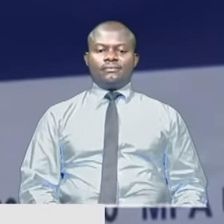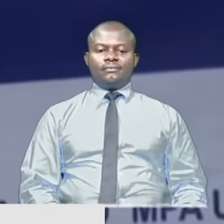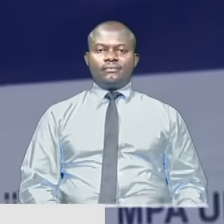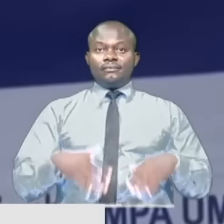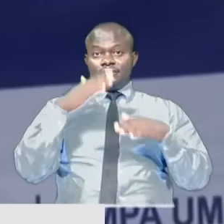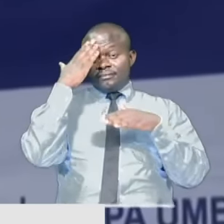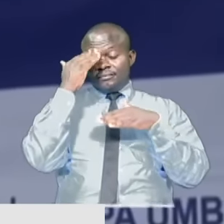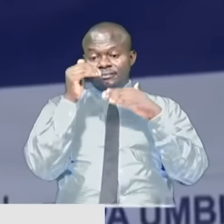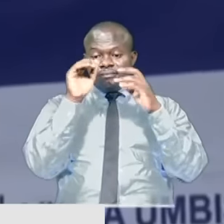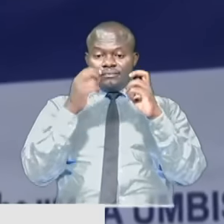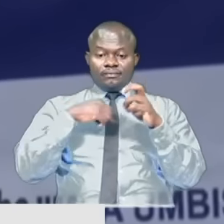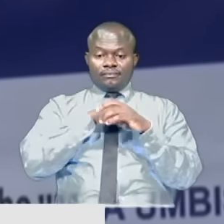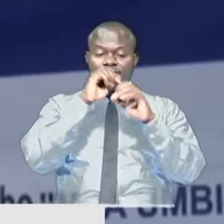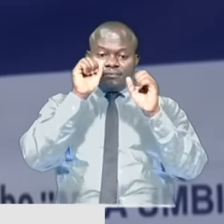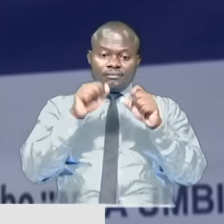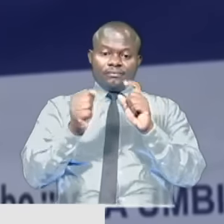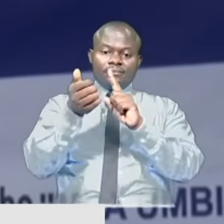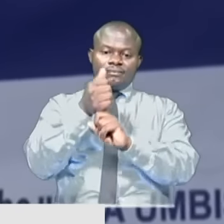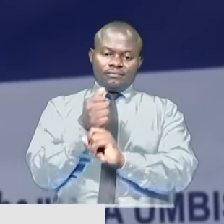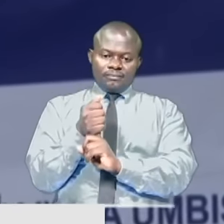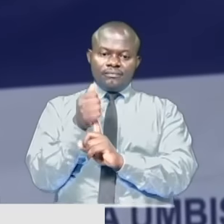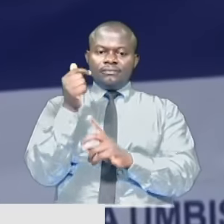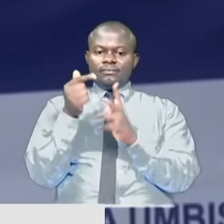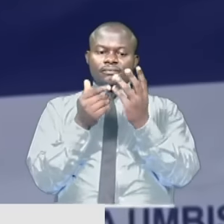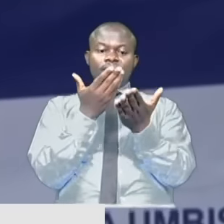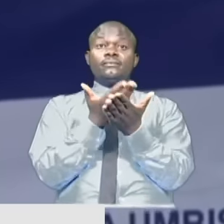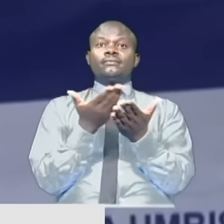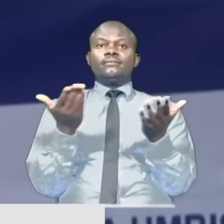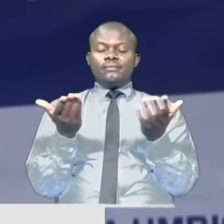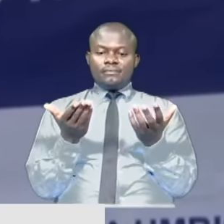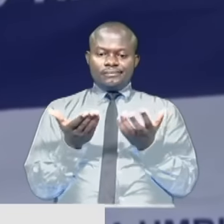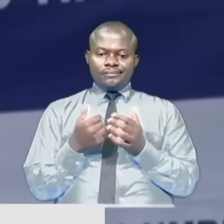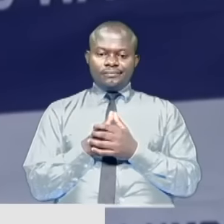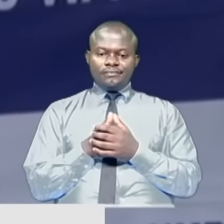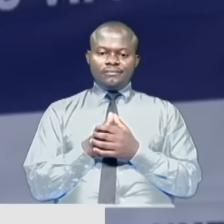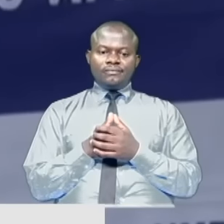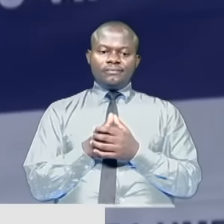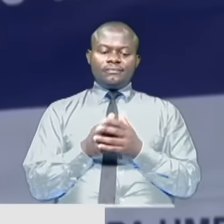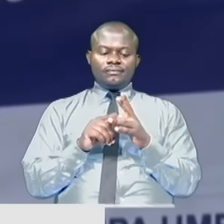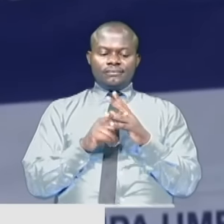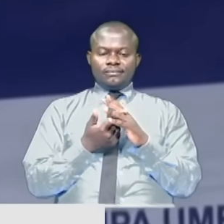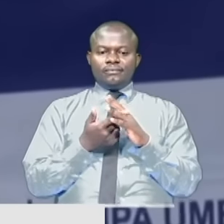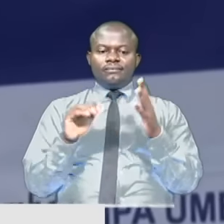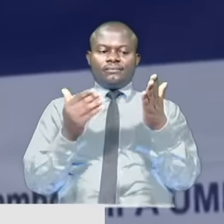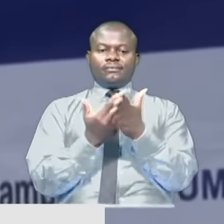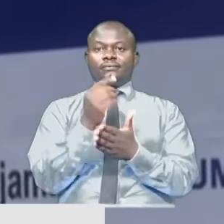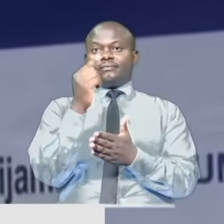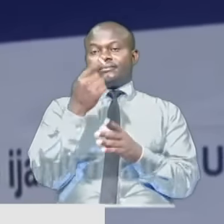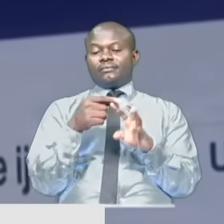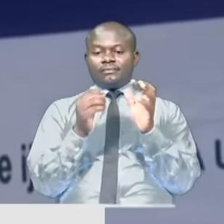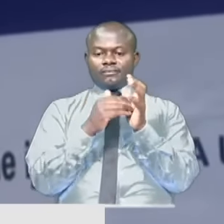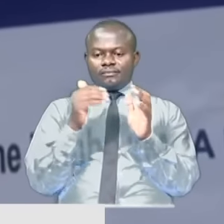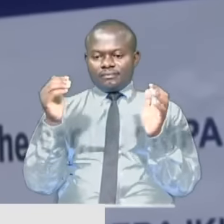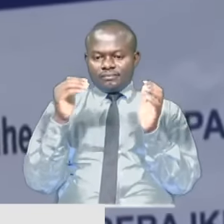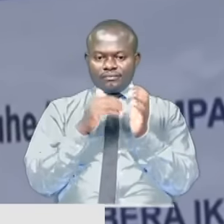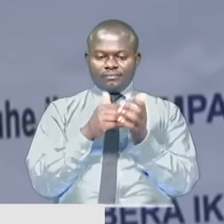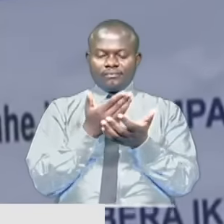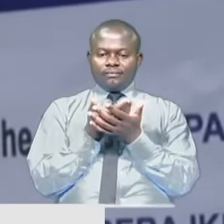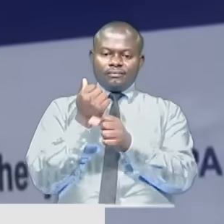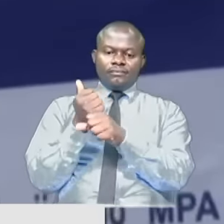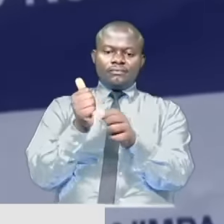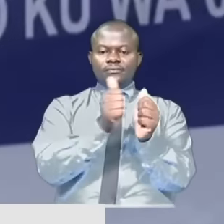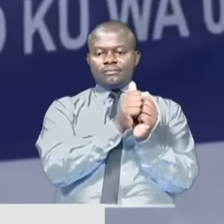Kugira ngo rero muzabashe kubigeraho hari icyo bibasaba gutangiza agashya ni kimwe ariko n'ubundi birabasaba gukorera